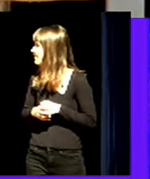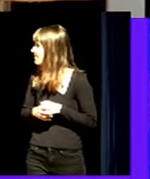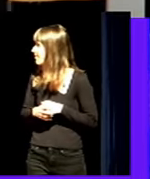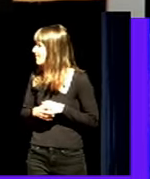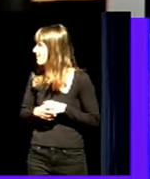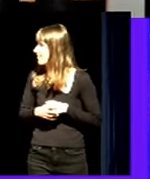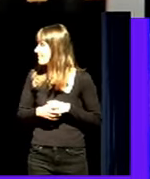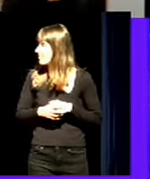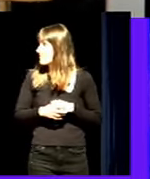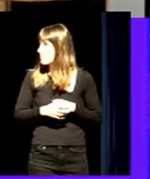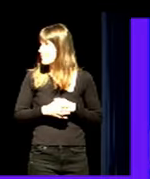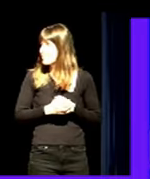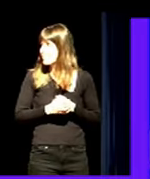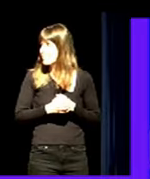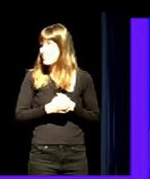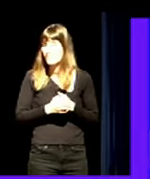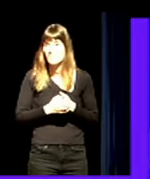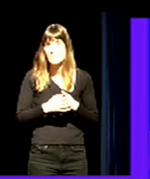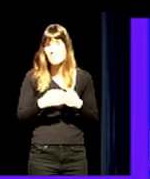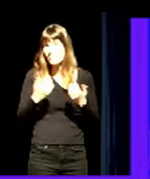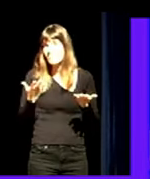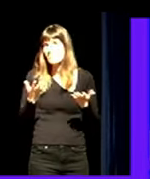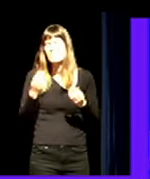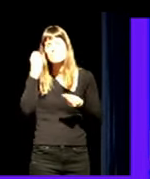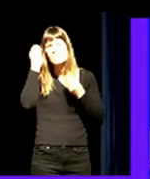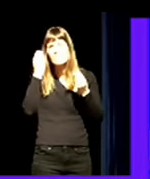Eta, klar, igual, behirak egin behar dugu, eta